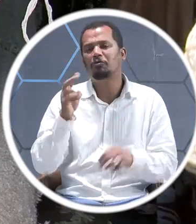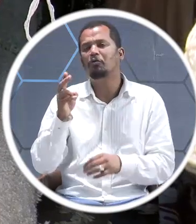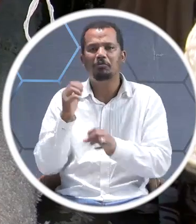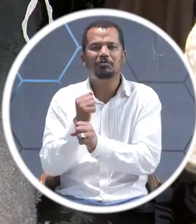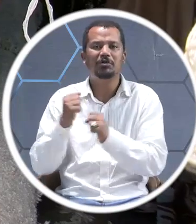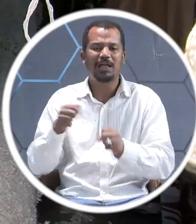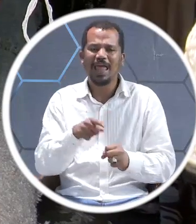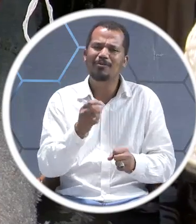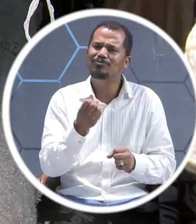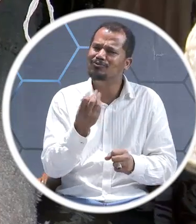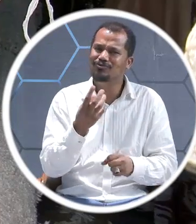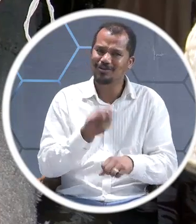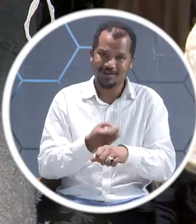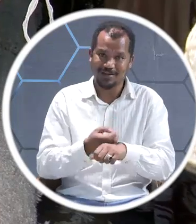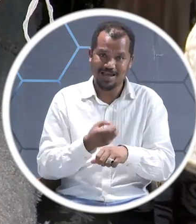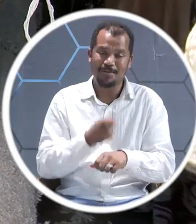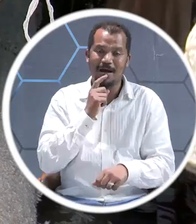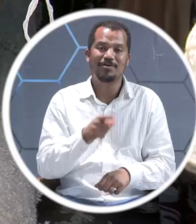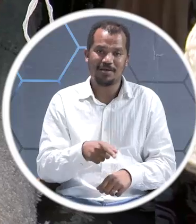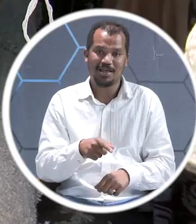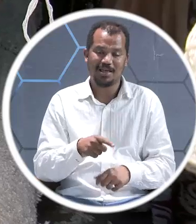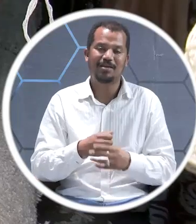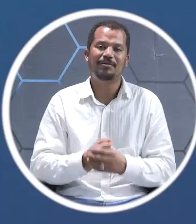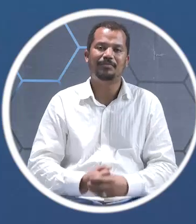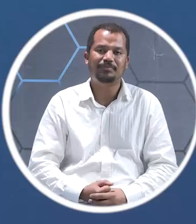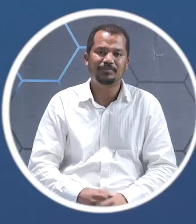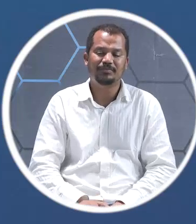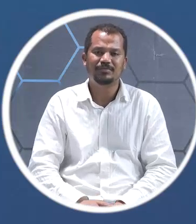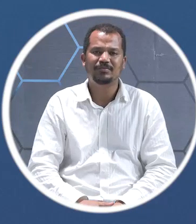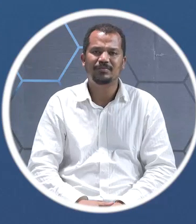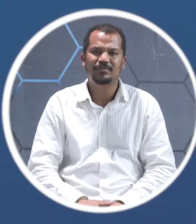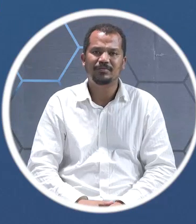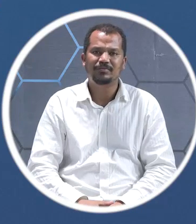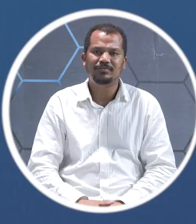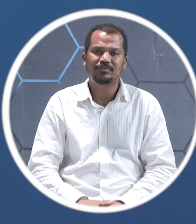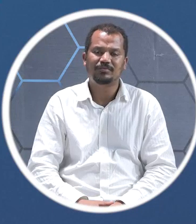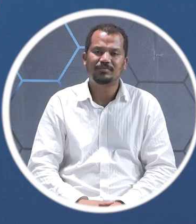እንጂ የሚያፈጥነው ይሄ ብዙም አያፈጥንም። ከባድ ነው፣ ይከብዳል ማለት ነው።